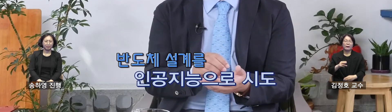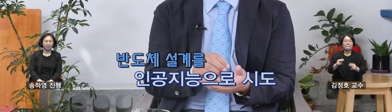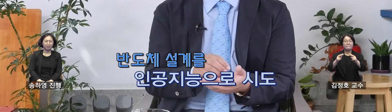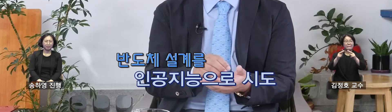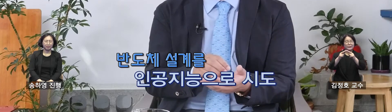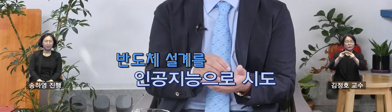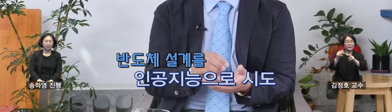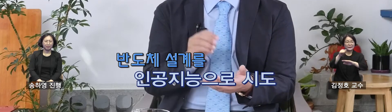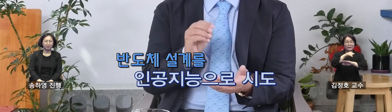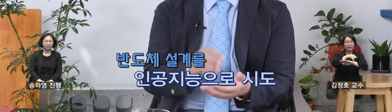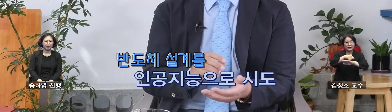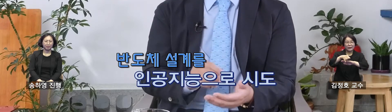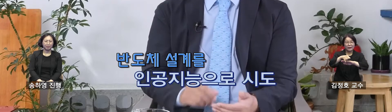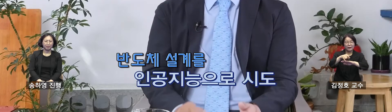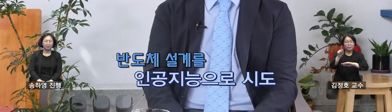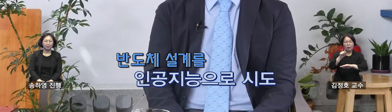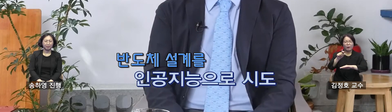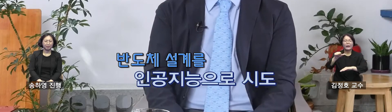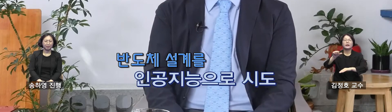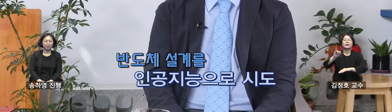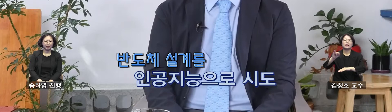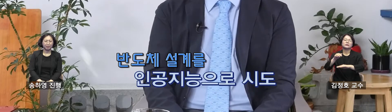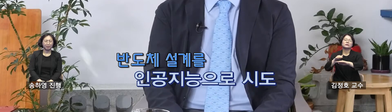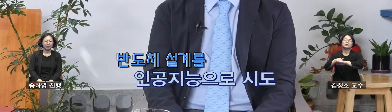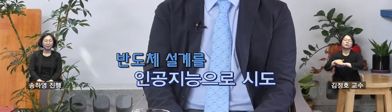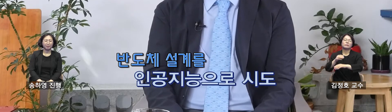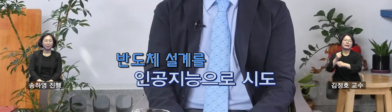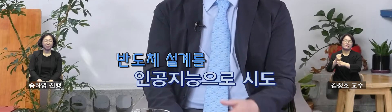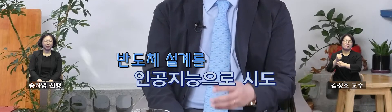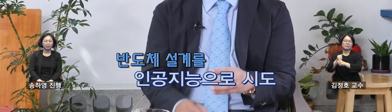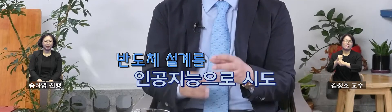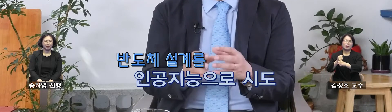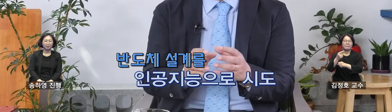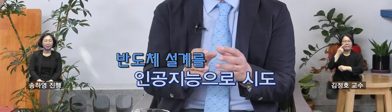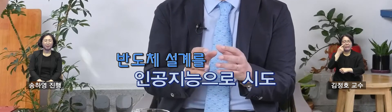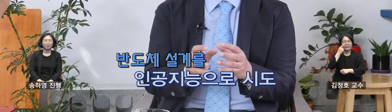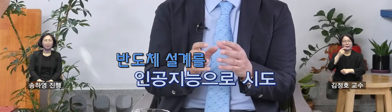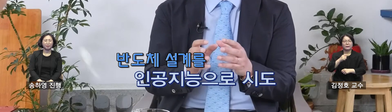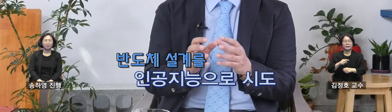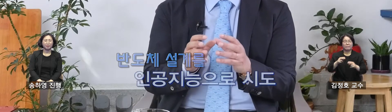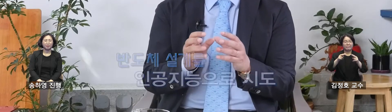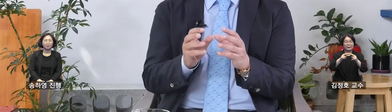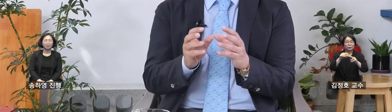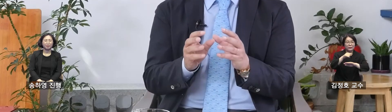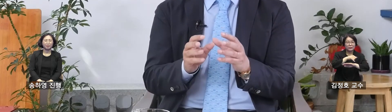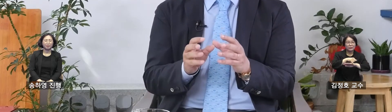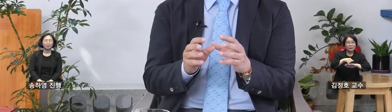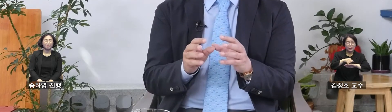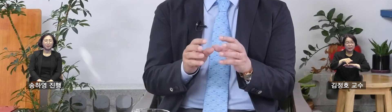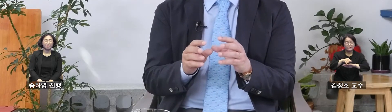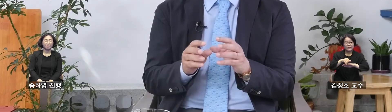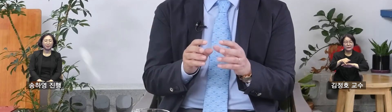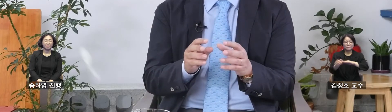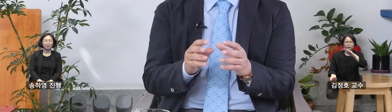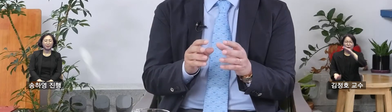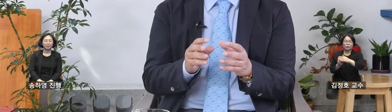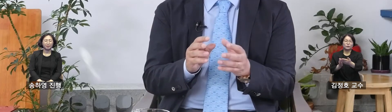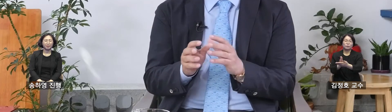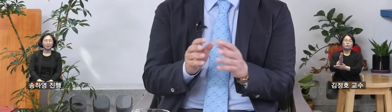반도체 설계 자체를 인공지능으로 해보고 있습니다. 지금은 이제 반도체 설계를 최고 전문가들이